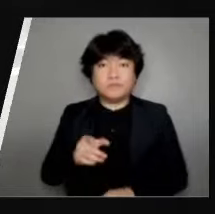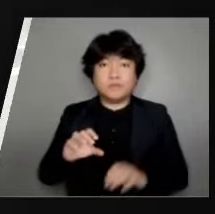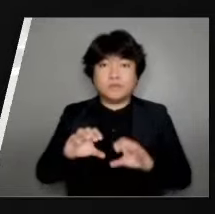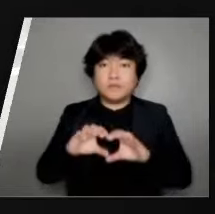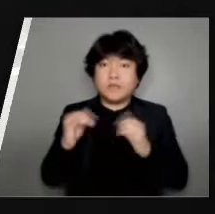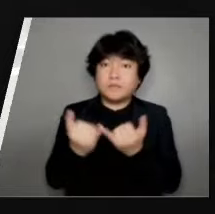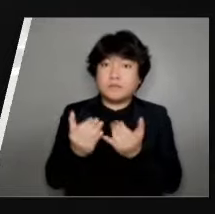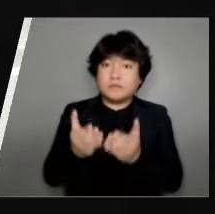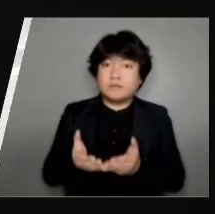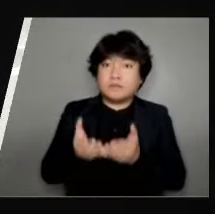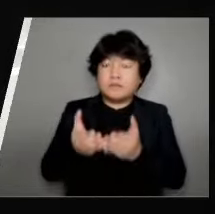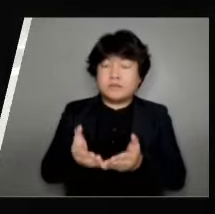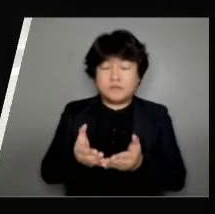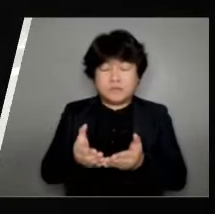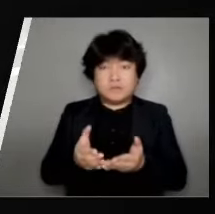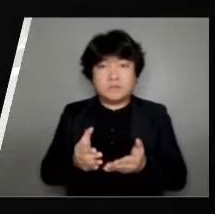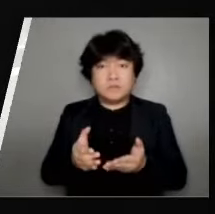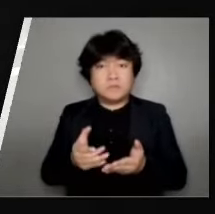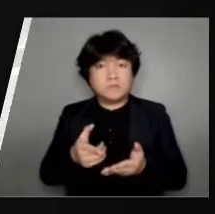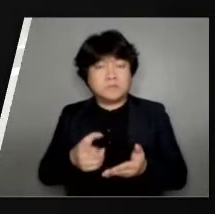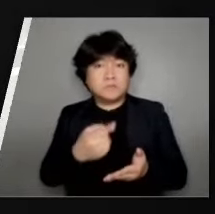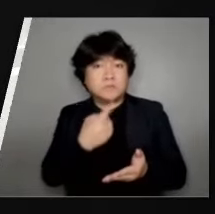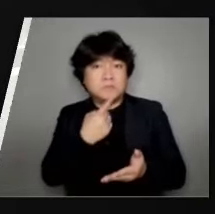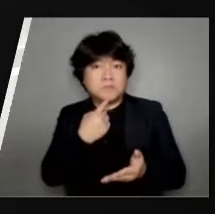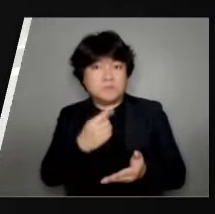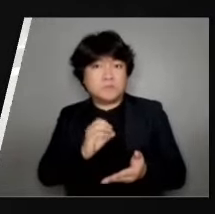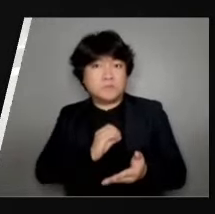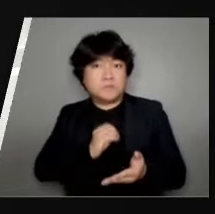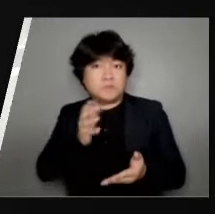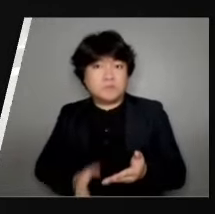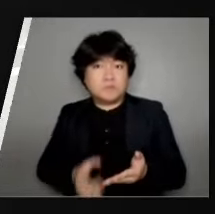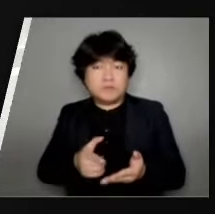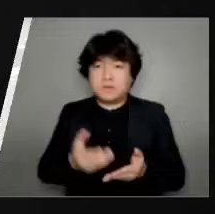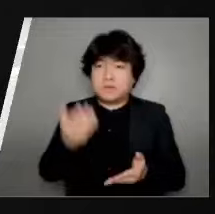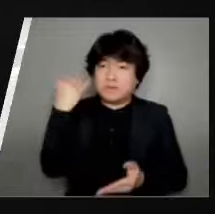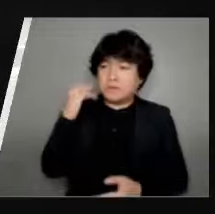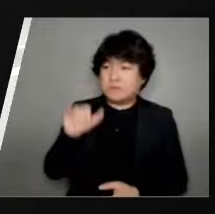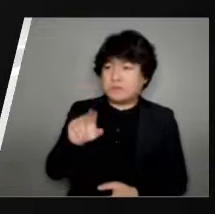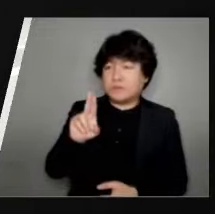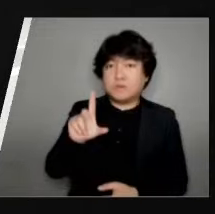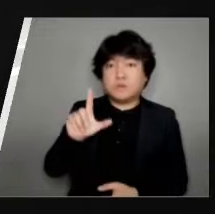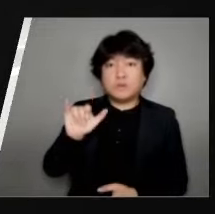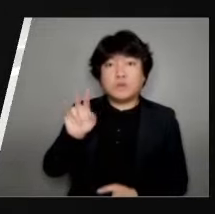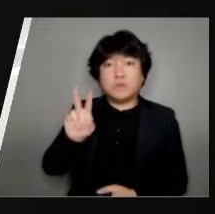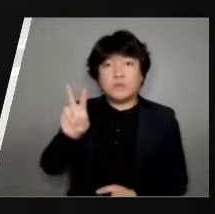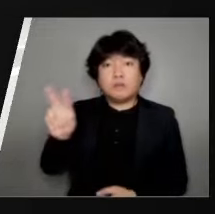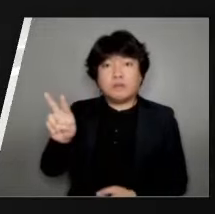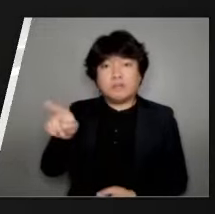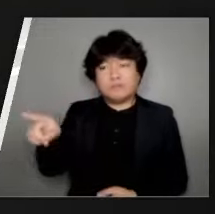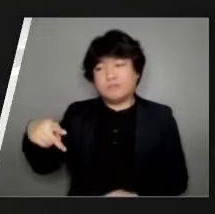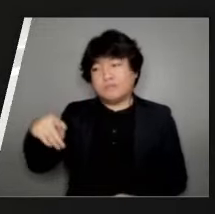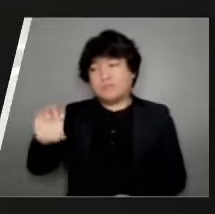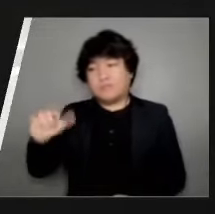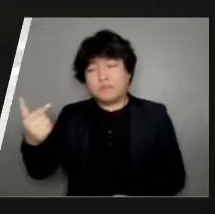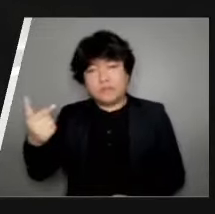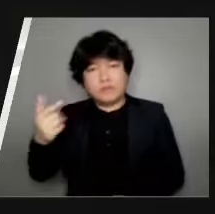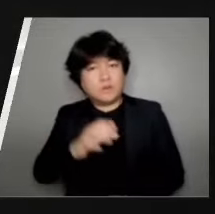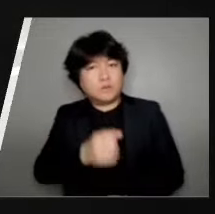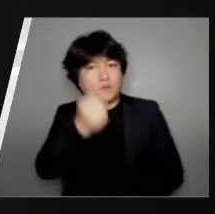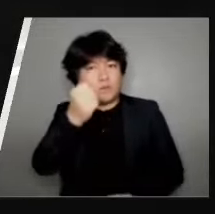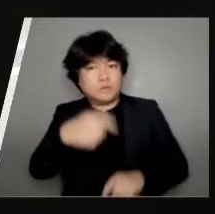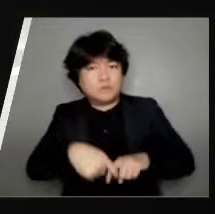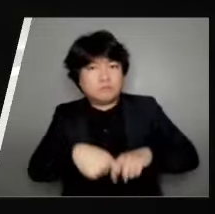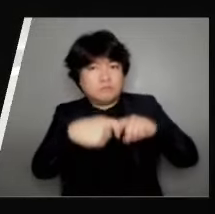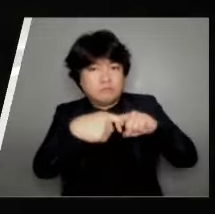ang nakaschedule nilang paglayag mula sa Limay, Bataan noong July 22. Pero pinayagan din daw sila kinabukasan na ng gabi. Kaso pagdating sa